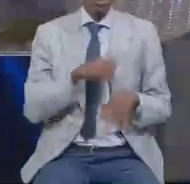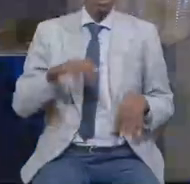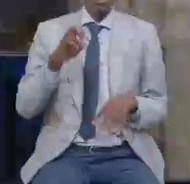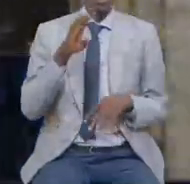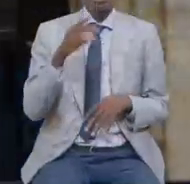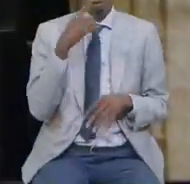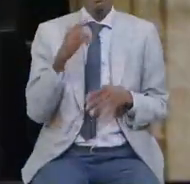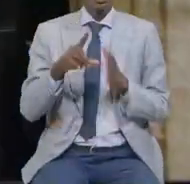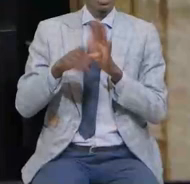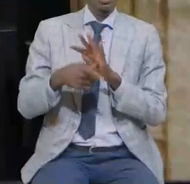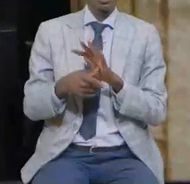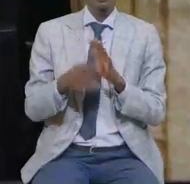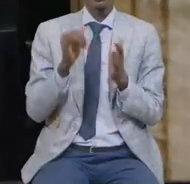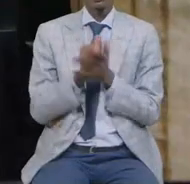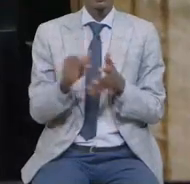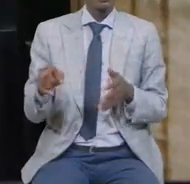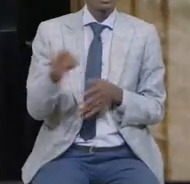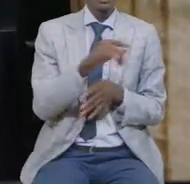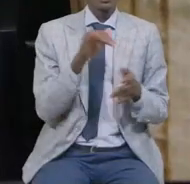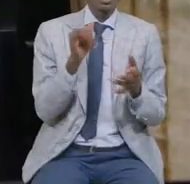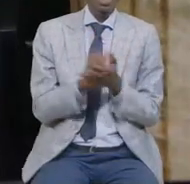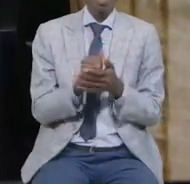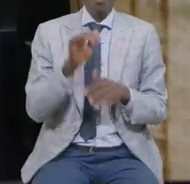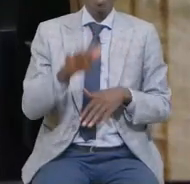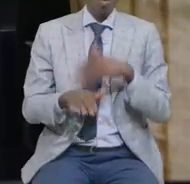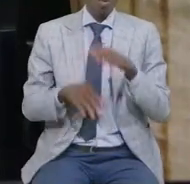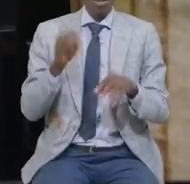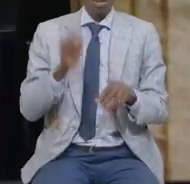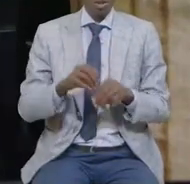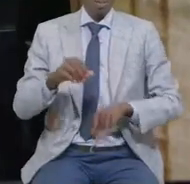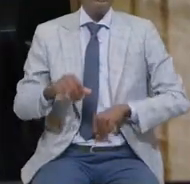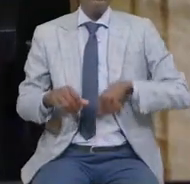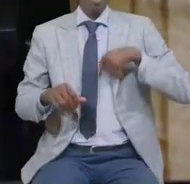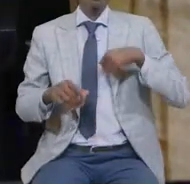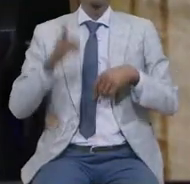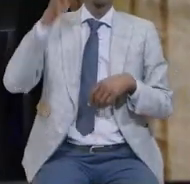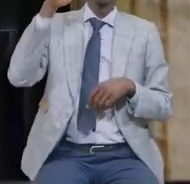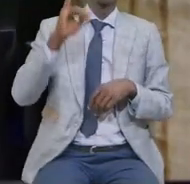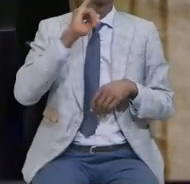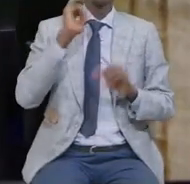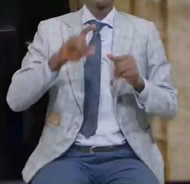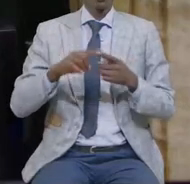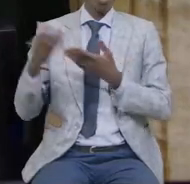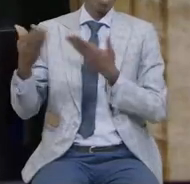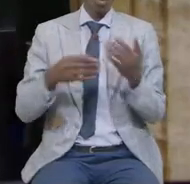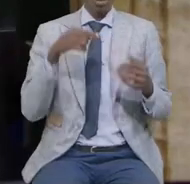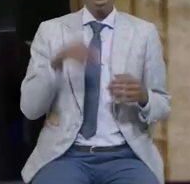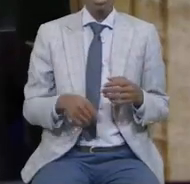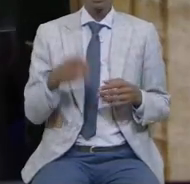dans l'orgueil, que Dieu est en mesure de les rabaisser. Regardez l'histoire de cet homme-là. Le Seigneur l'a